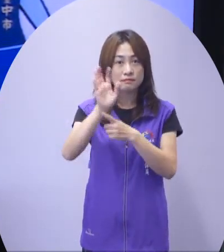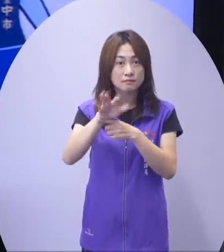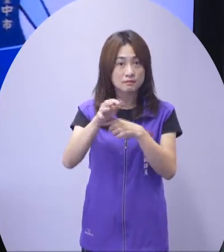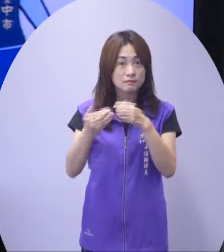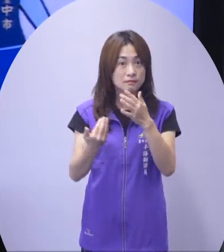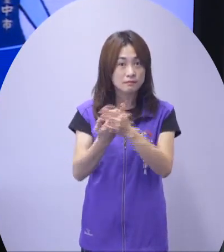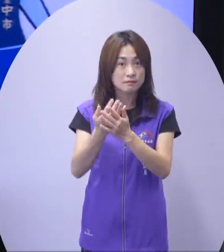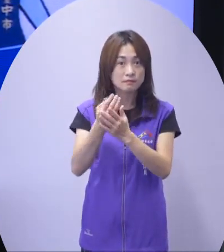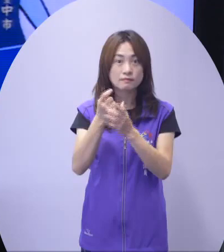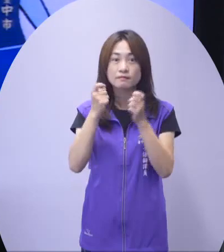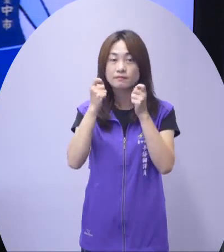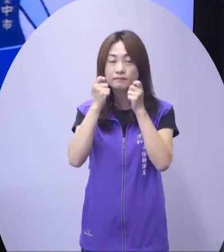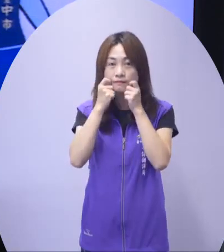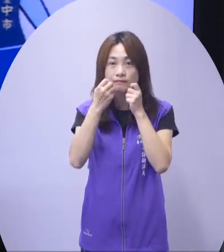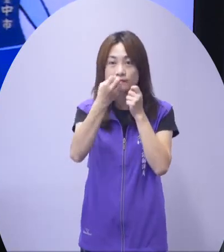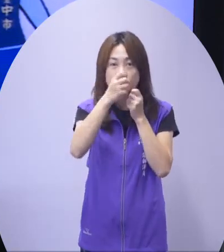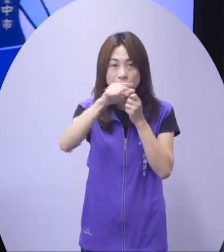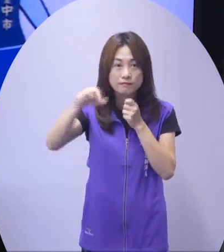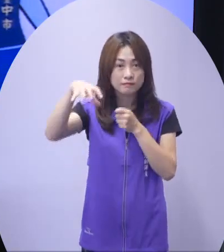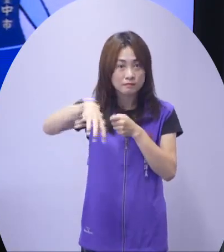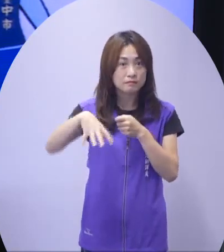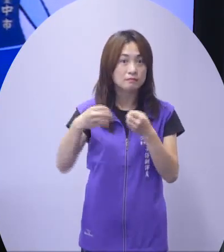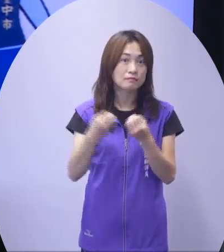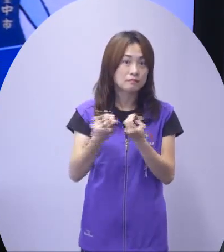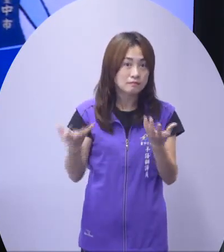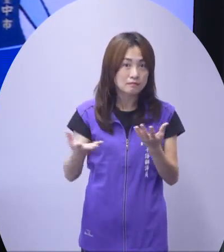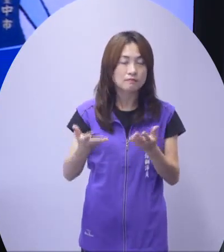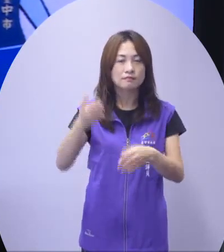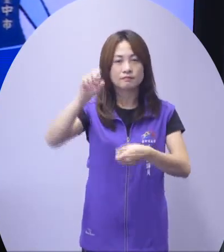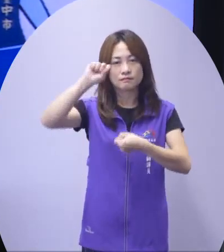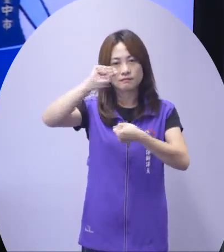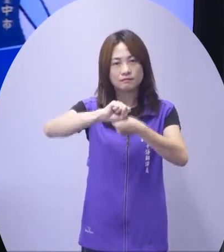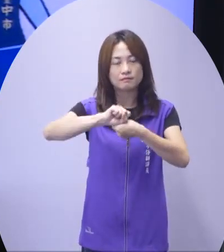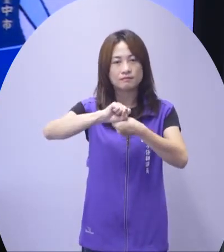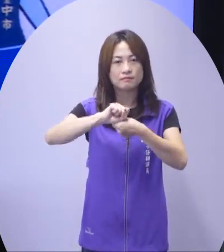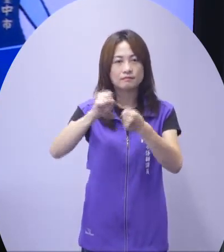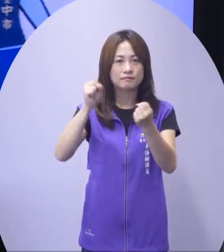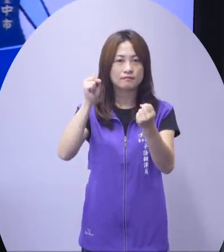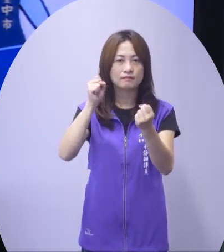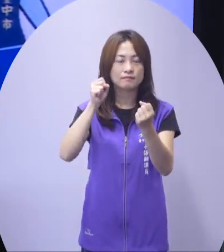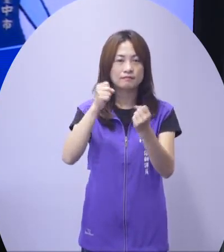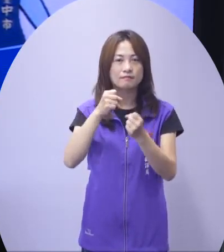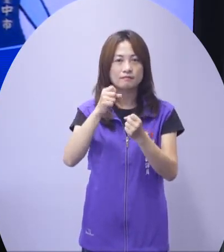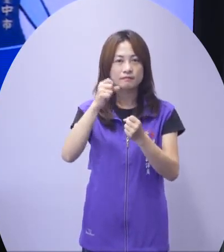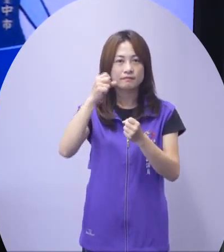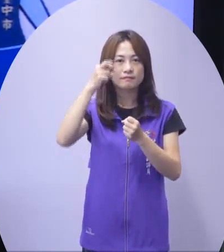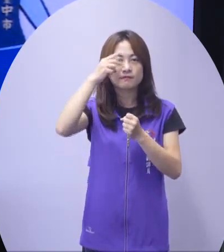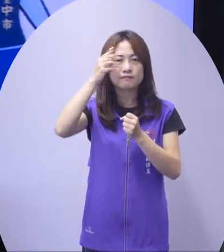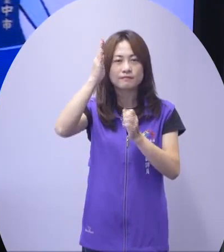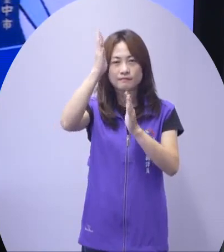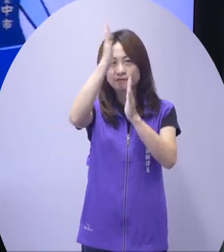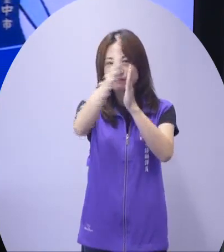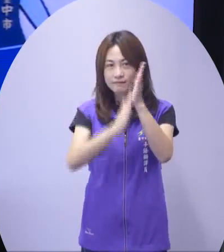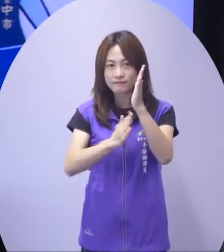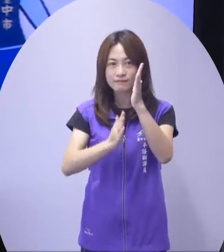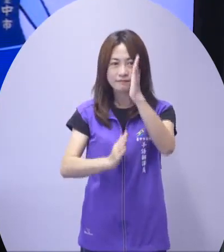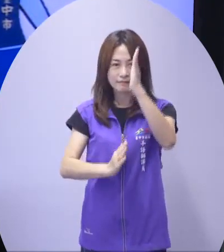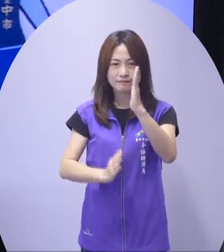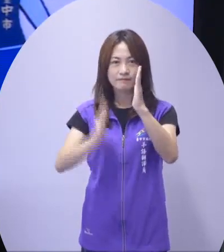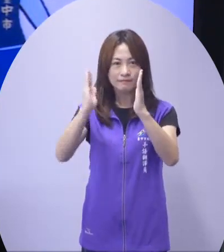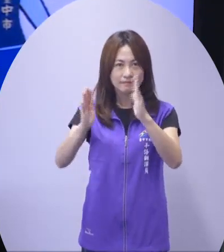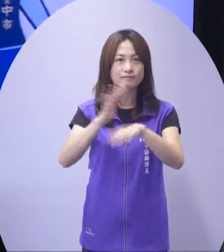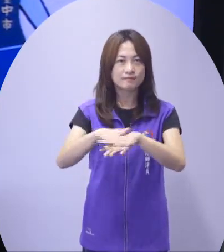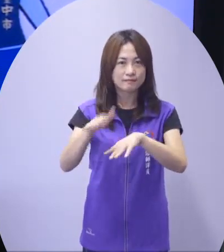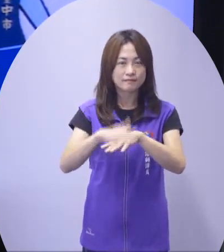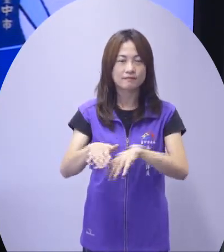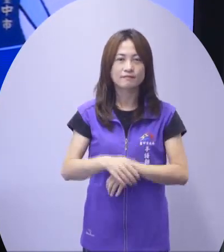呢，在饮食区呢，我们规划加设隔板哦，透明隔板哦，我想这样的对防疫方面会做的比较周全的相关的这样